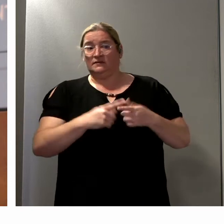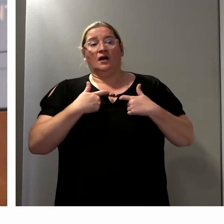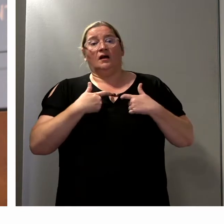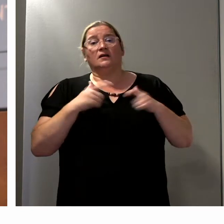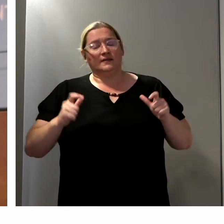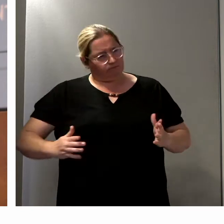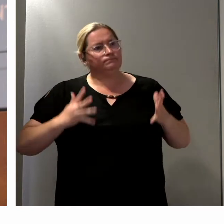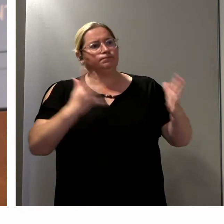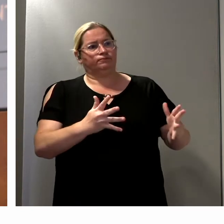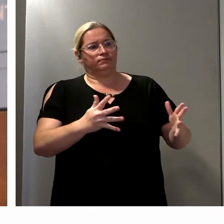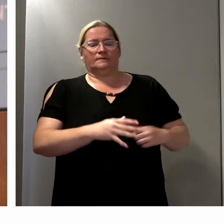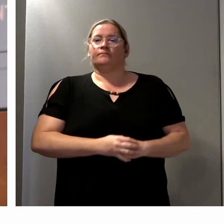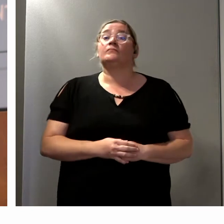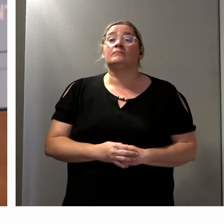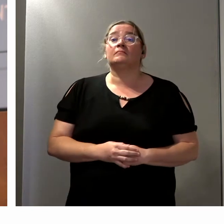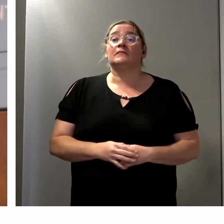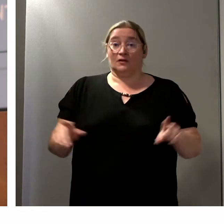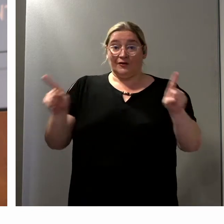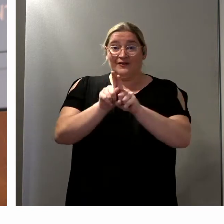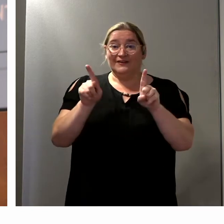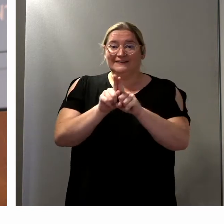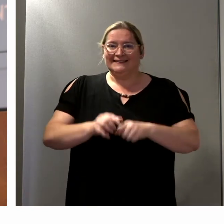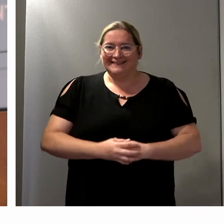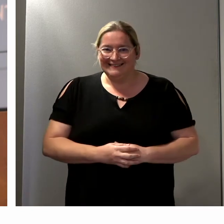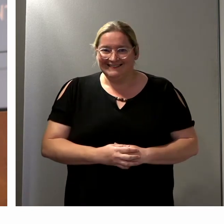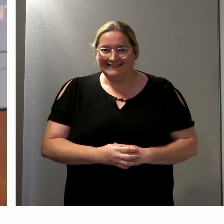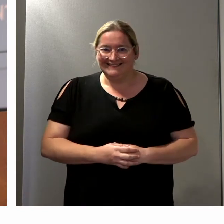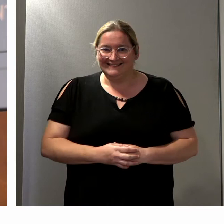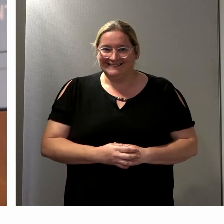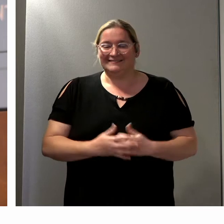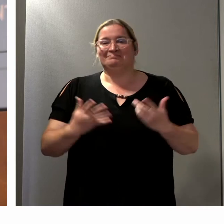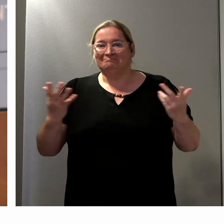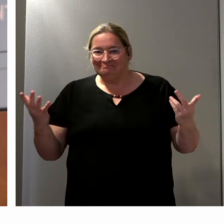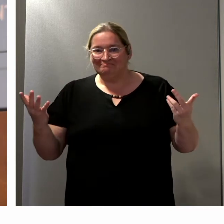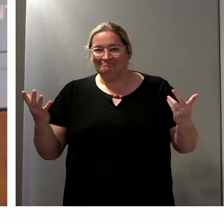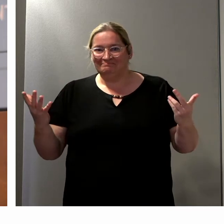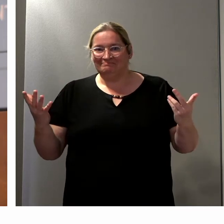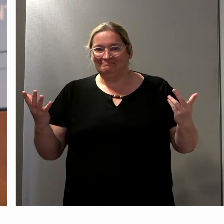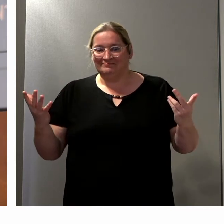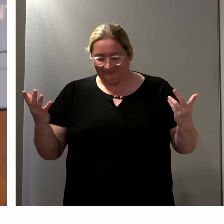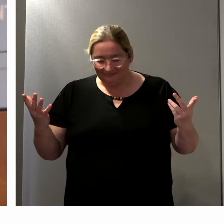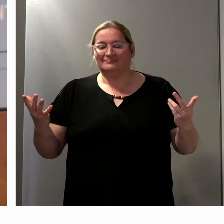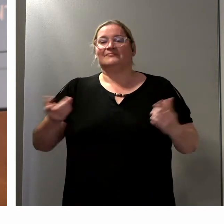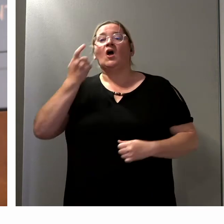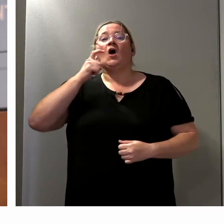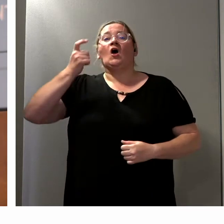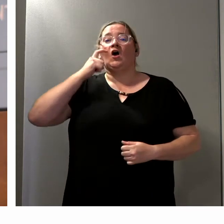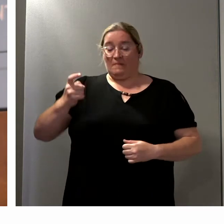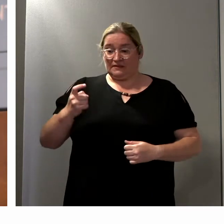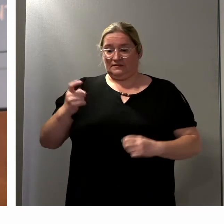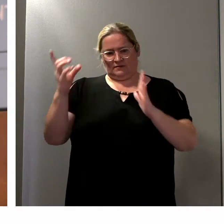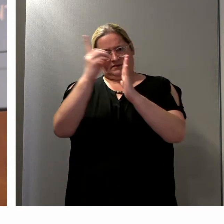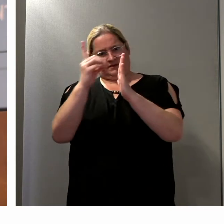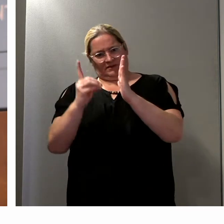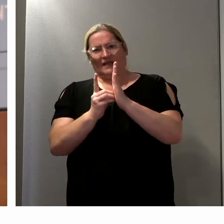ça s'est incarné aussi également, ça s'est incarné également dans le cadre d'une évolution du